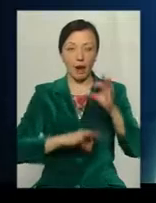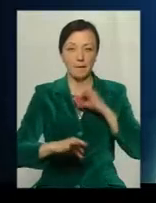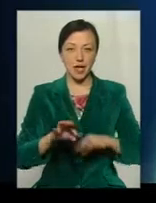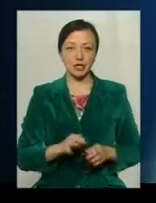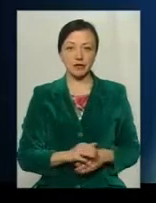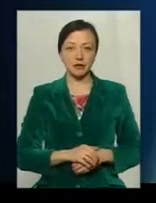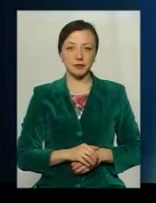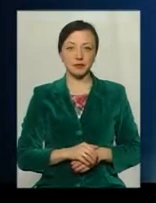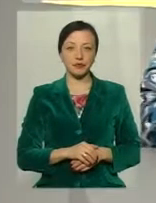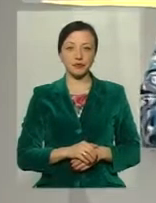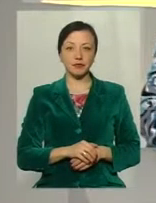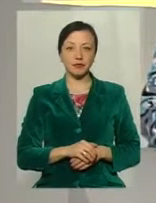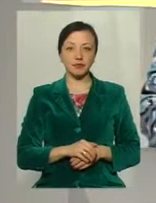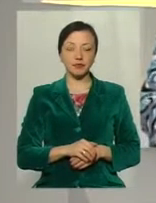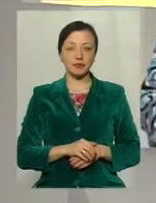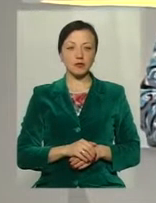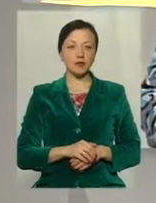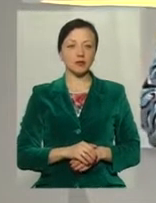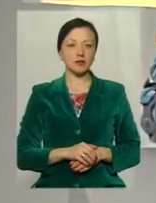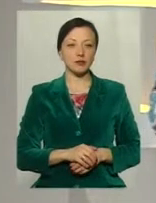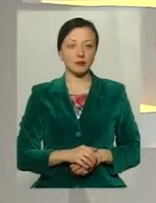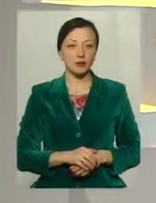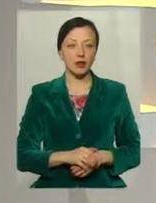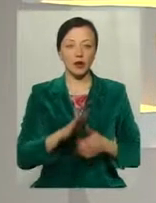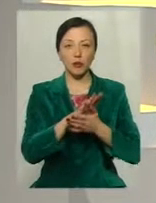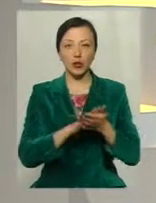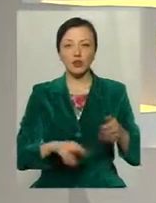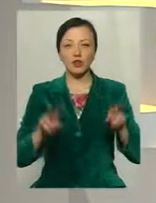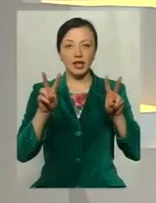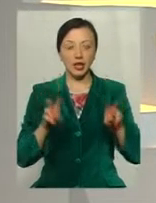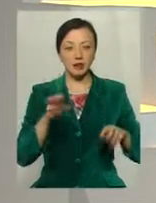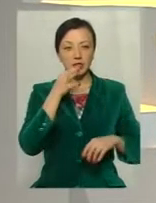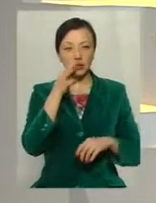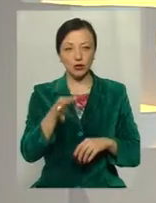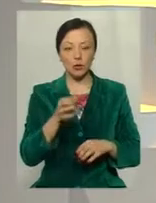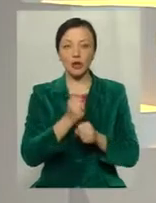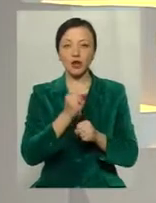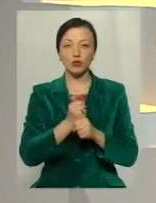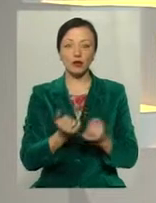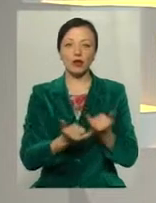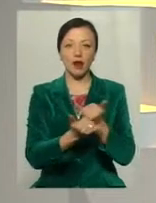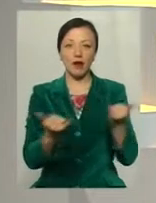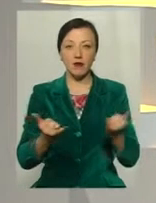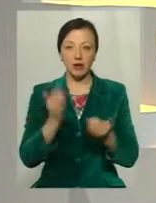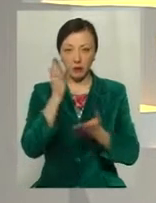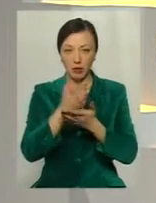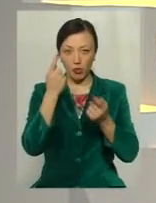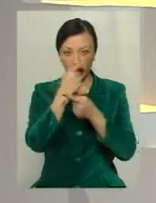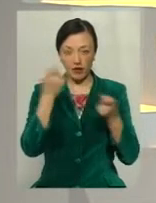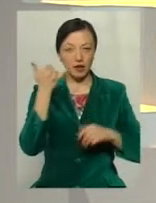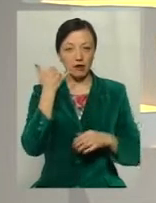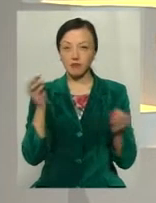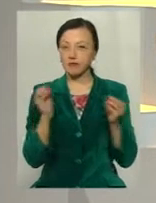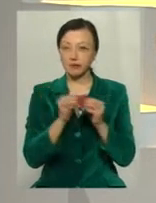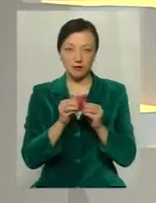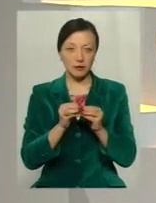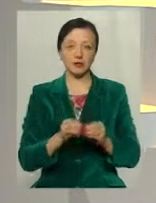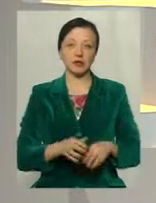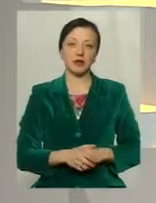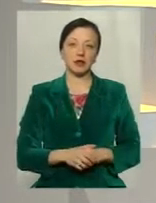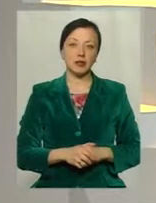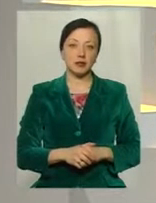року. Тому їх і освоювати було недоцільно. Залишок коштів медичної субвенції – 29 мільйонів гривень. Вони практично всі йдуть на